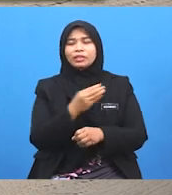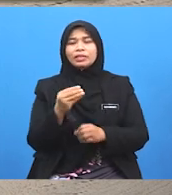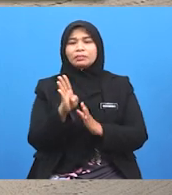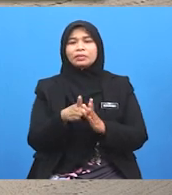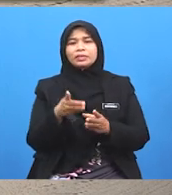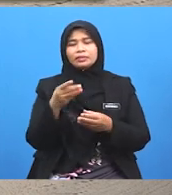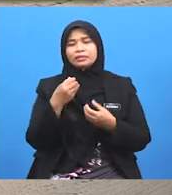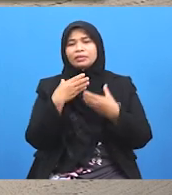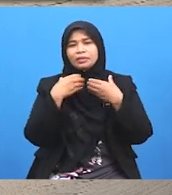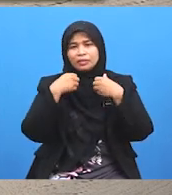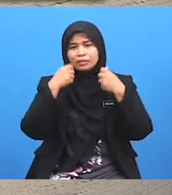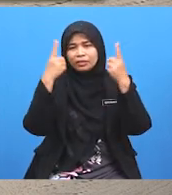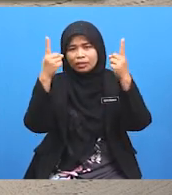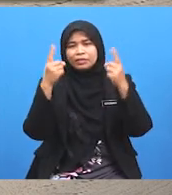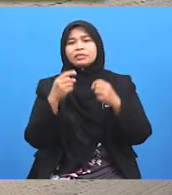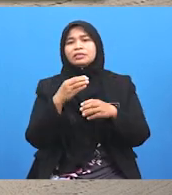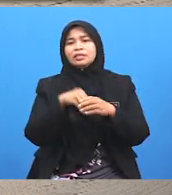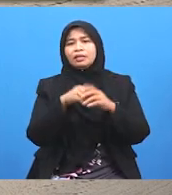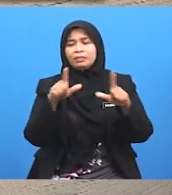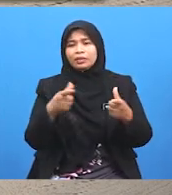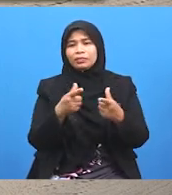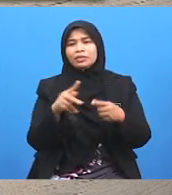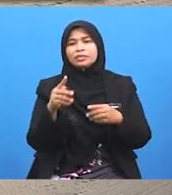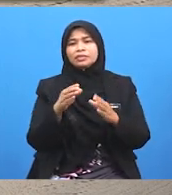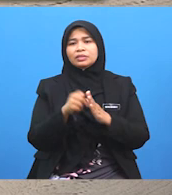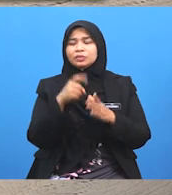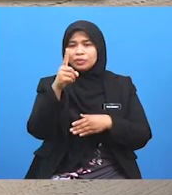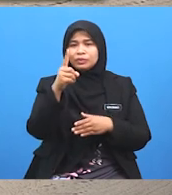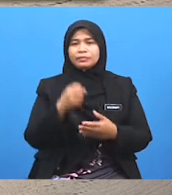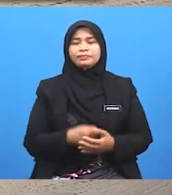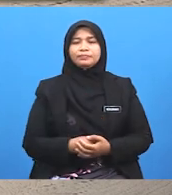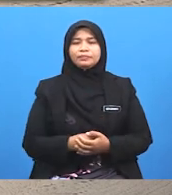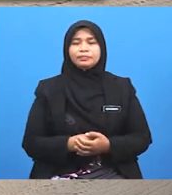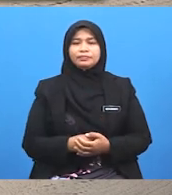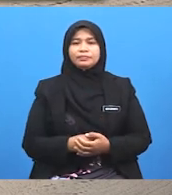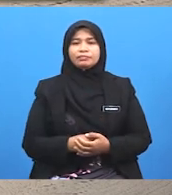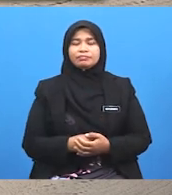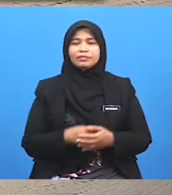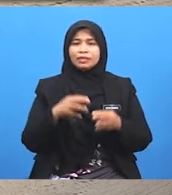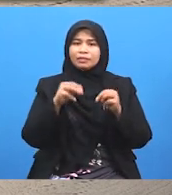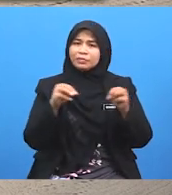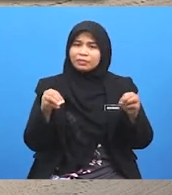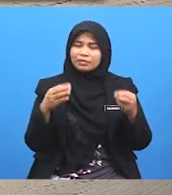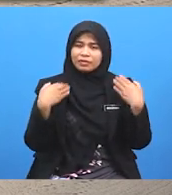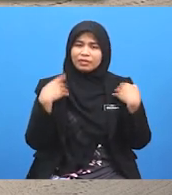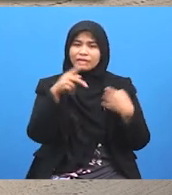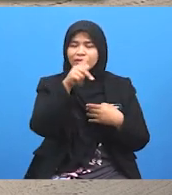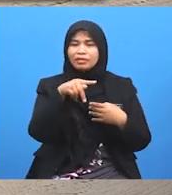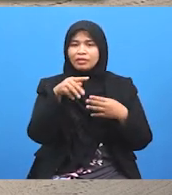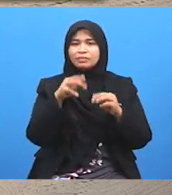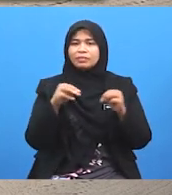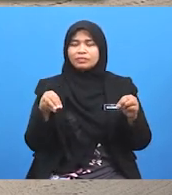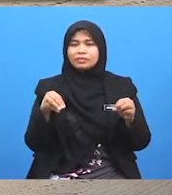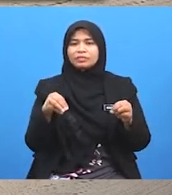dan berdedikasi dalam melakukan sesuatu. Murid-murid, adakah murid-murid